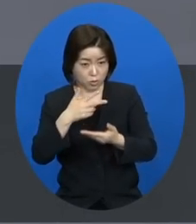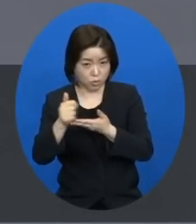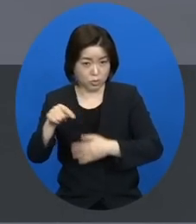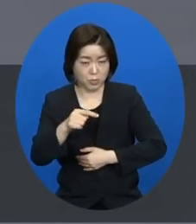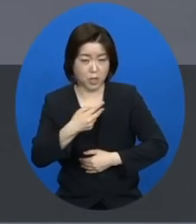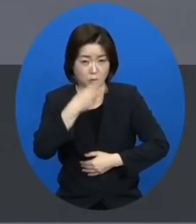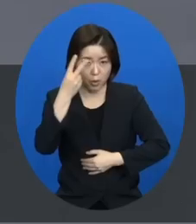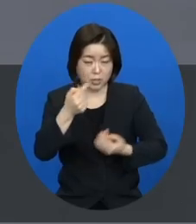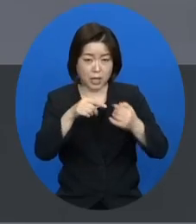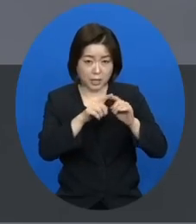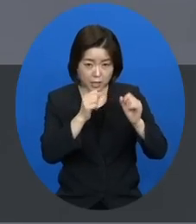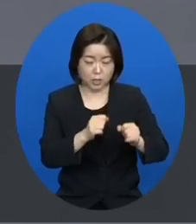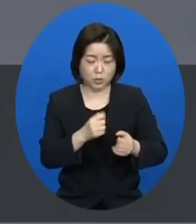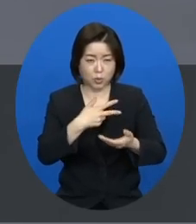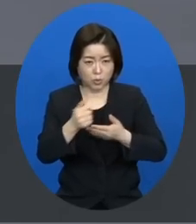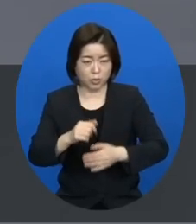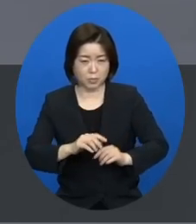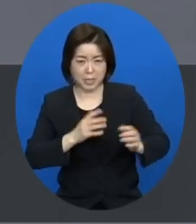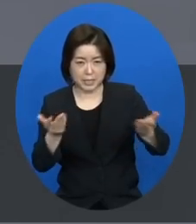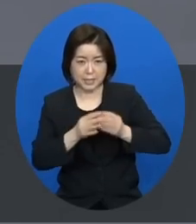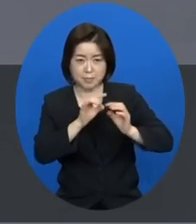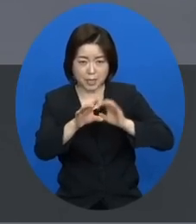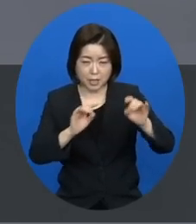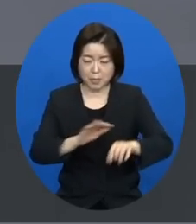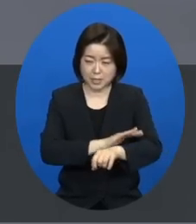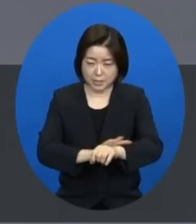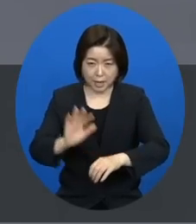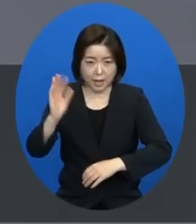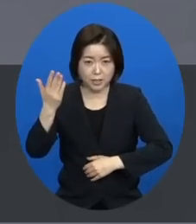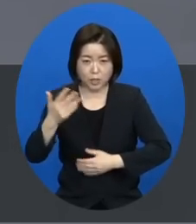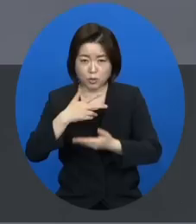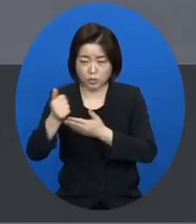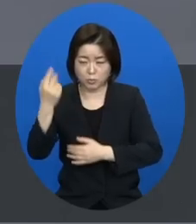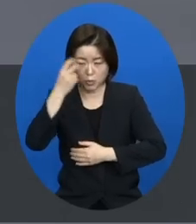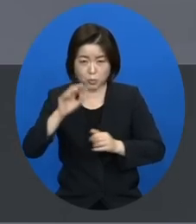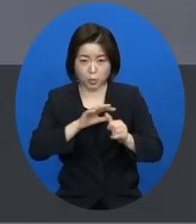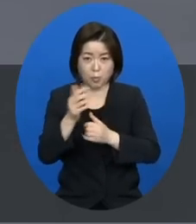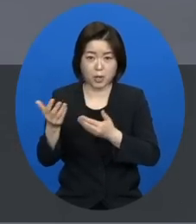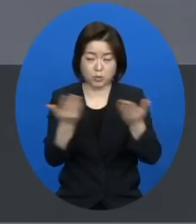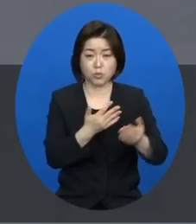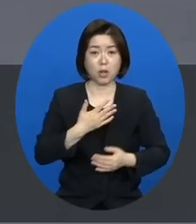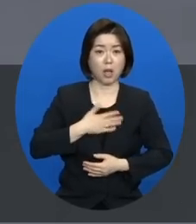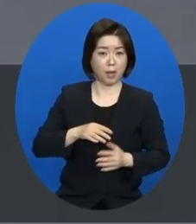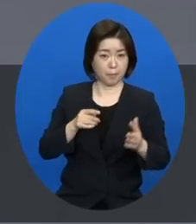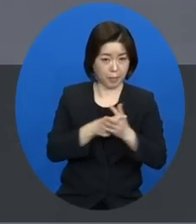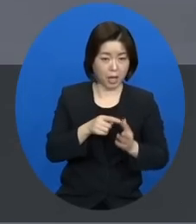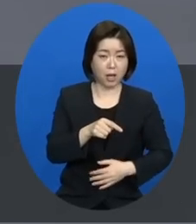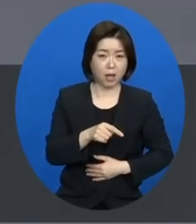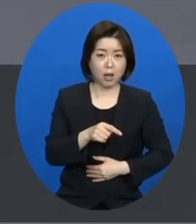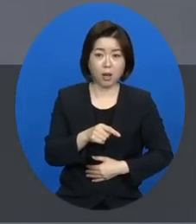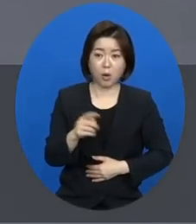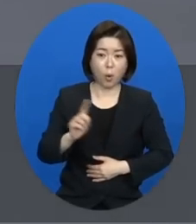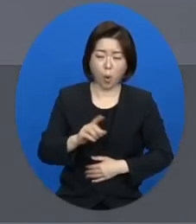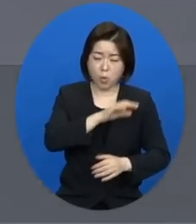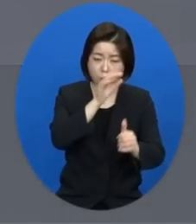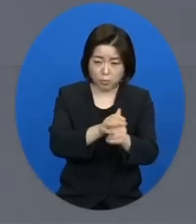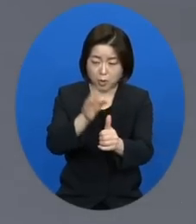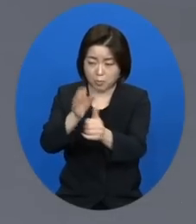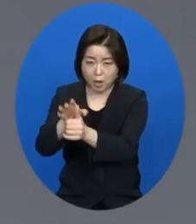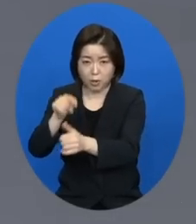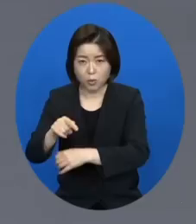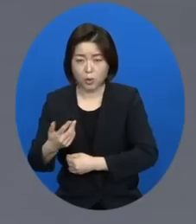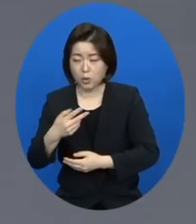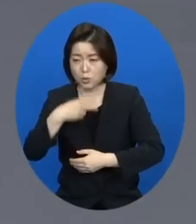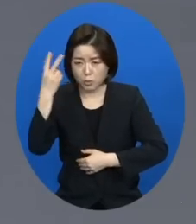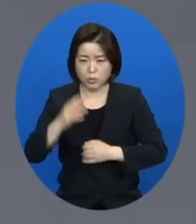일들마다 잘 되도록 주님께서 돌보아 주신다는 것을 알았다는 거예요. 어떤 것을 맡겨도